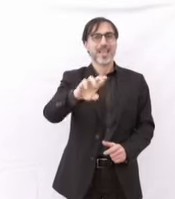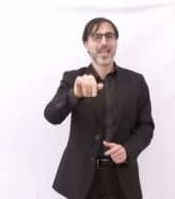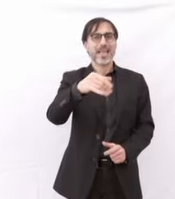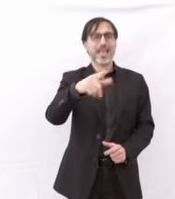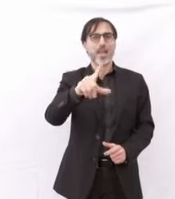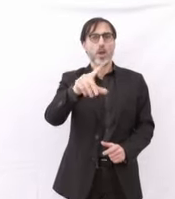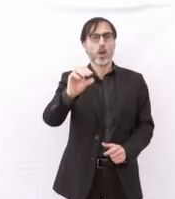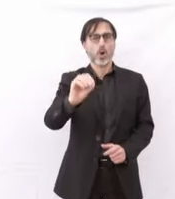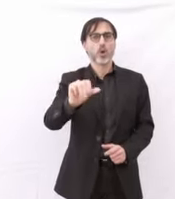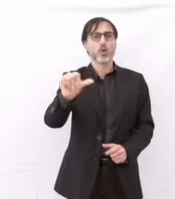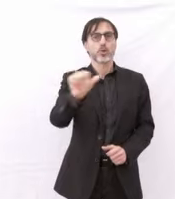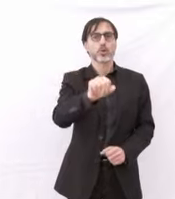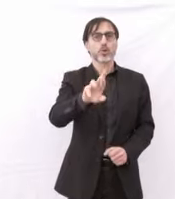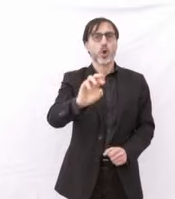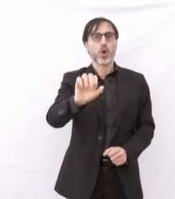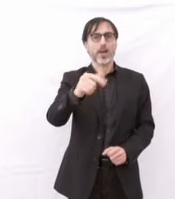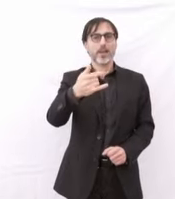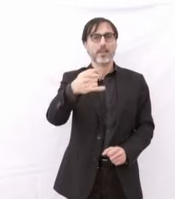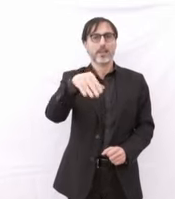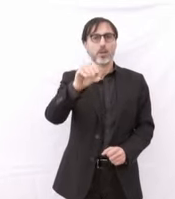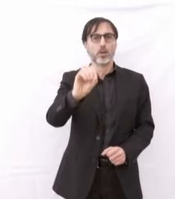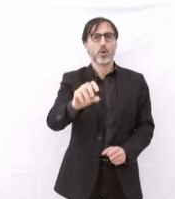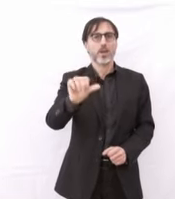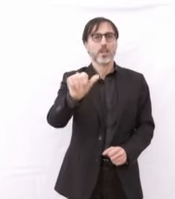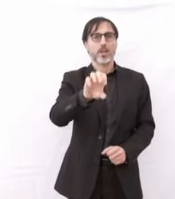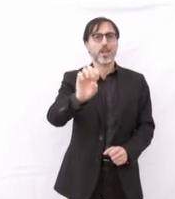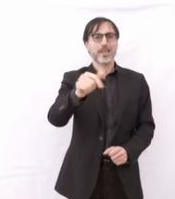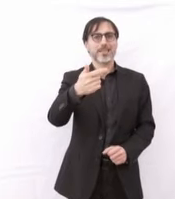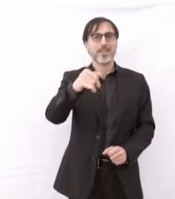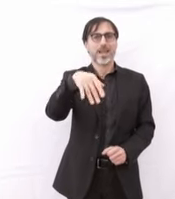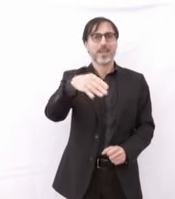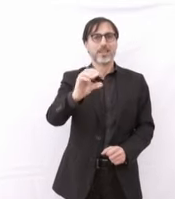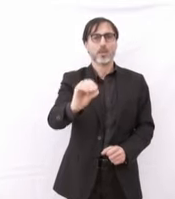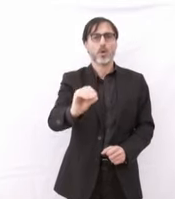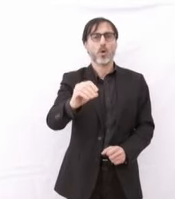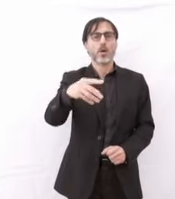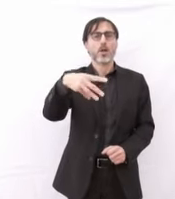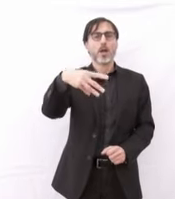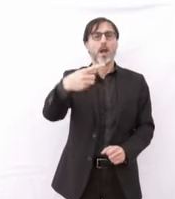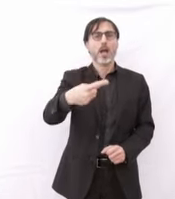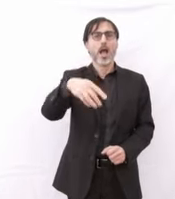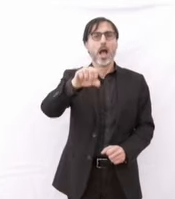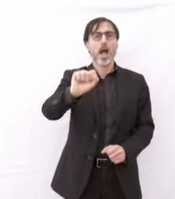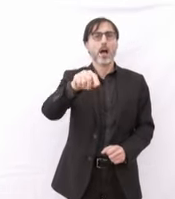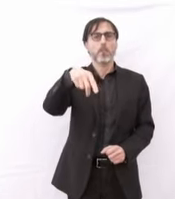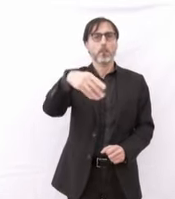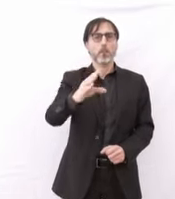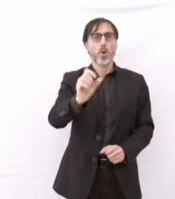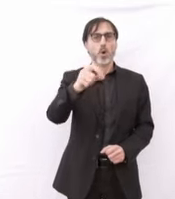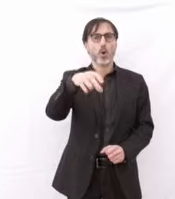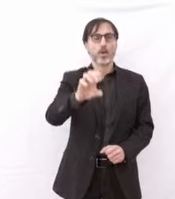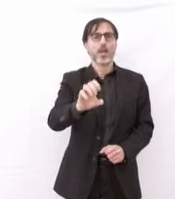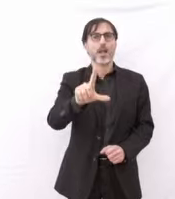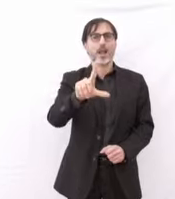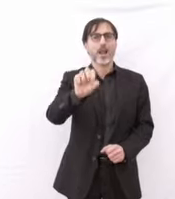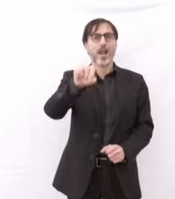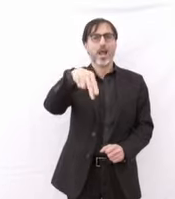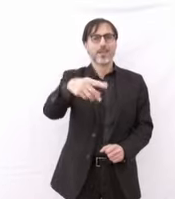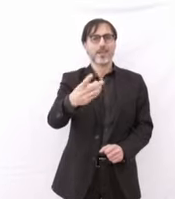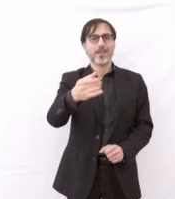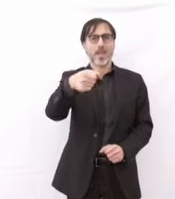Matilde Sorrentino, Francesco Estatico, Fabio Neri, Massimiliano Carbone, Antonio Landieri,